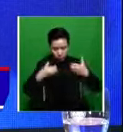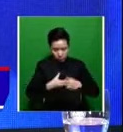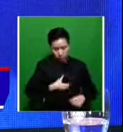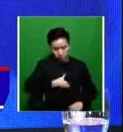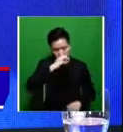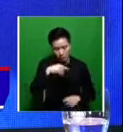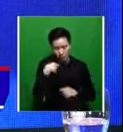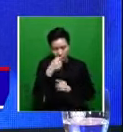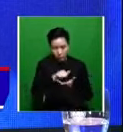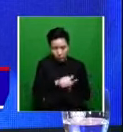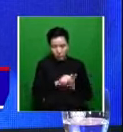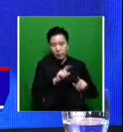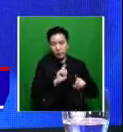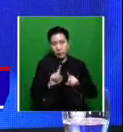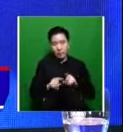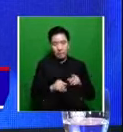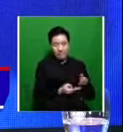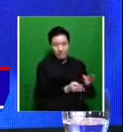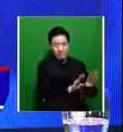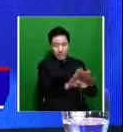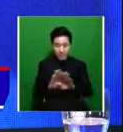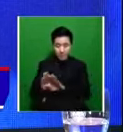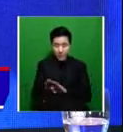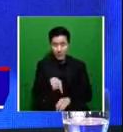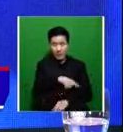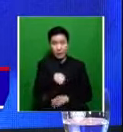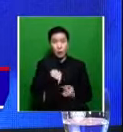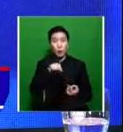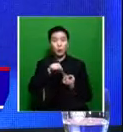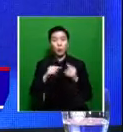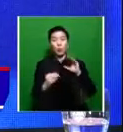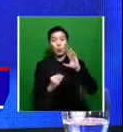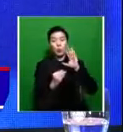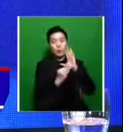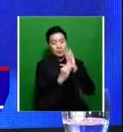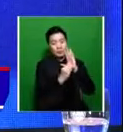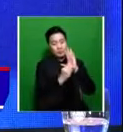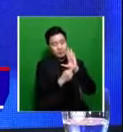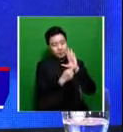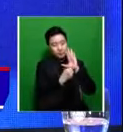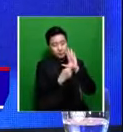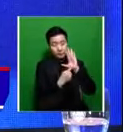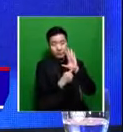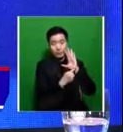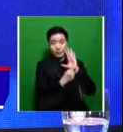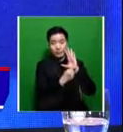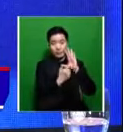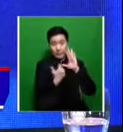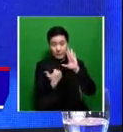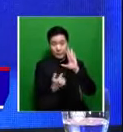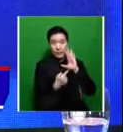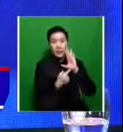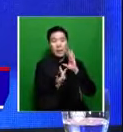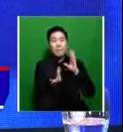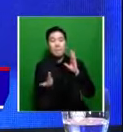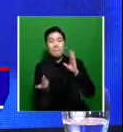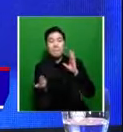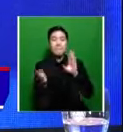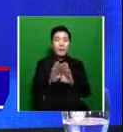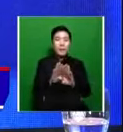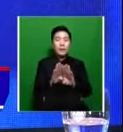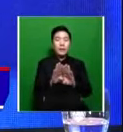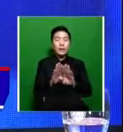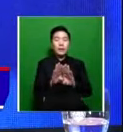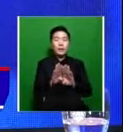สถานบริการทุกชนิดนะครับในเขตกรุงเทพและปริมณฑลนะครับเราจะทำการปิดเป็น